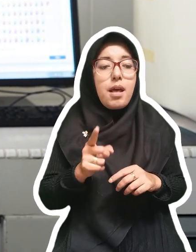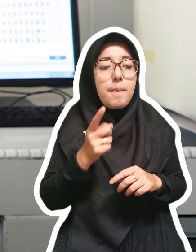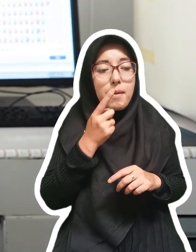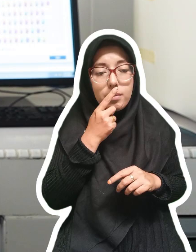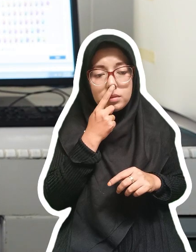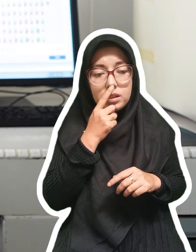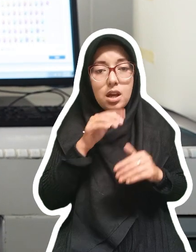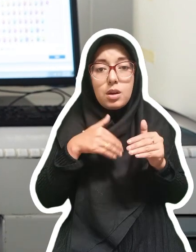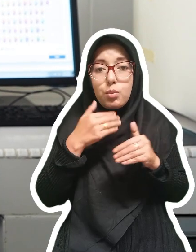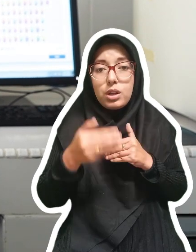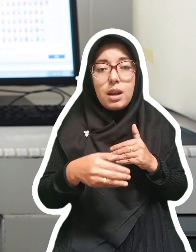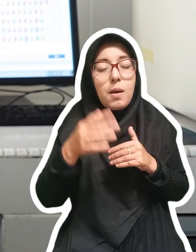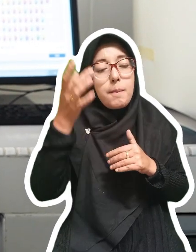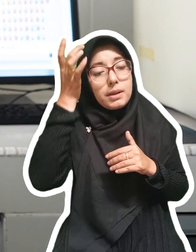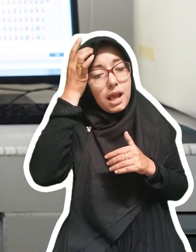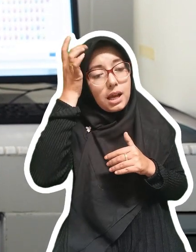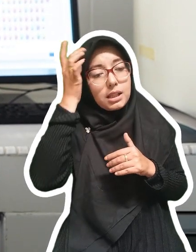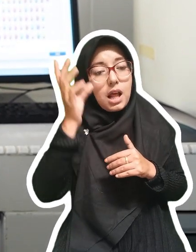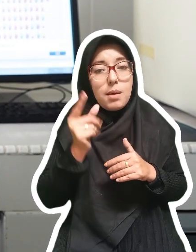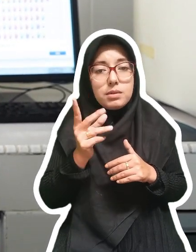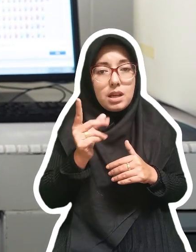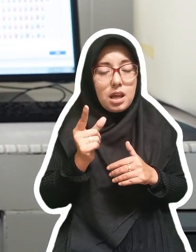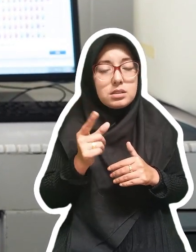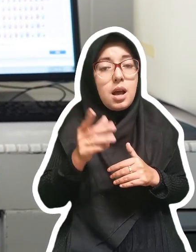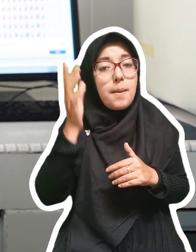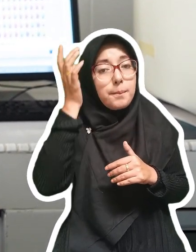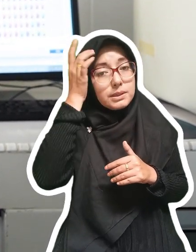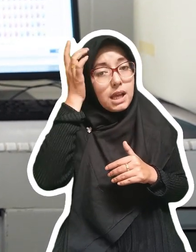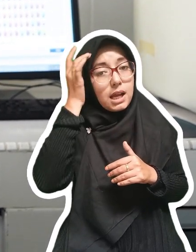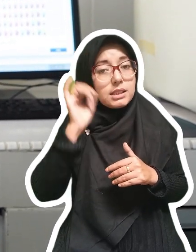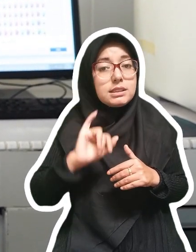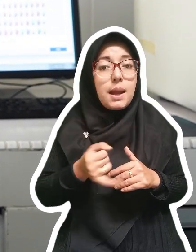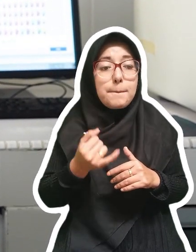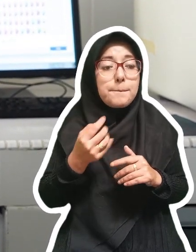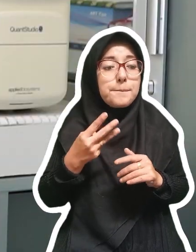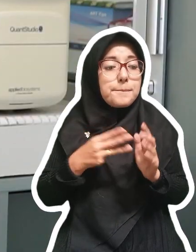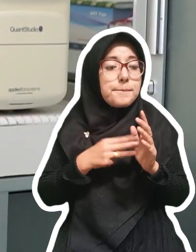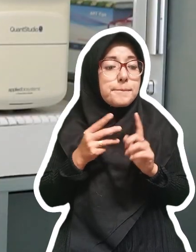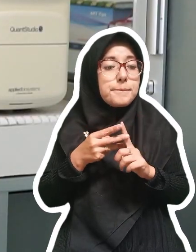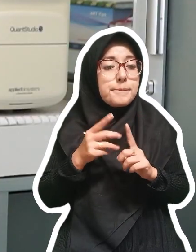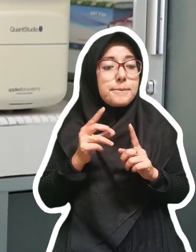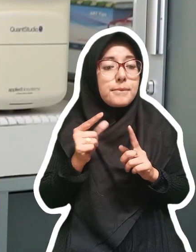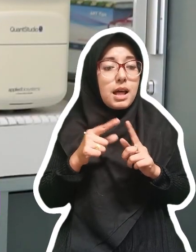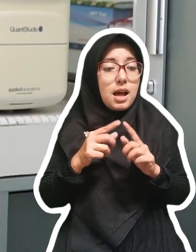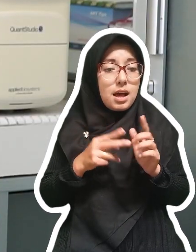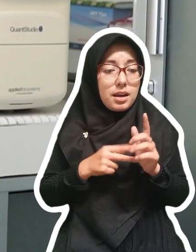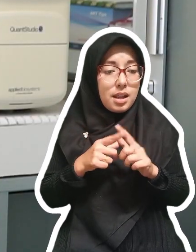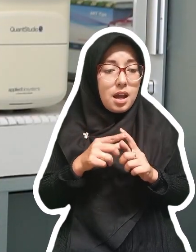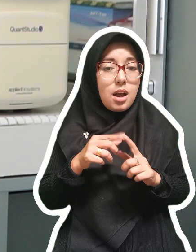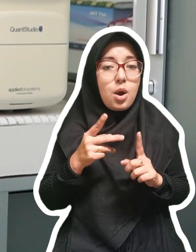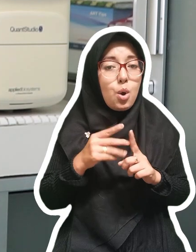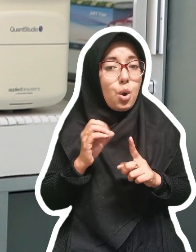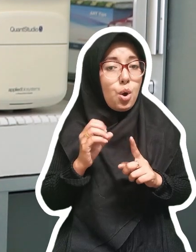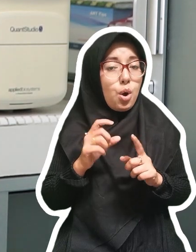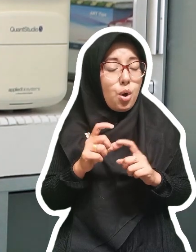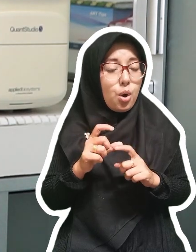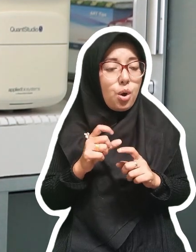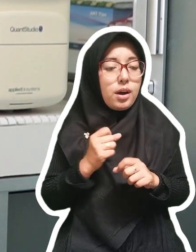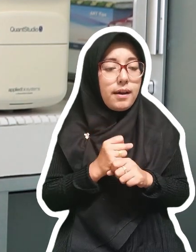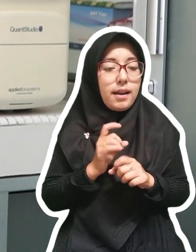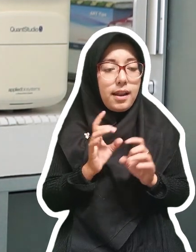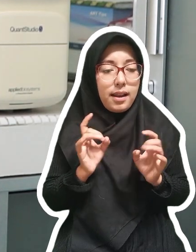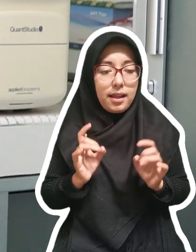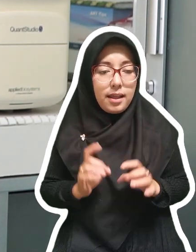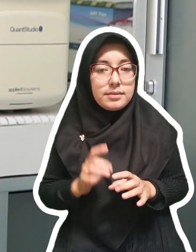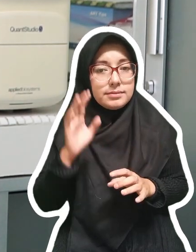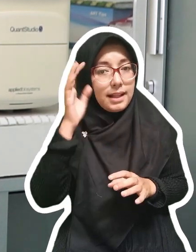penyakit rabies, penyakit Jembrana disease, kemudian penyakit Hokolera pada babi, kemudian